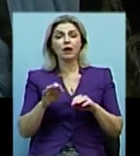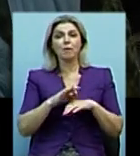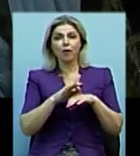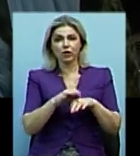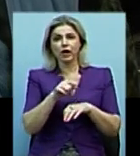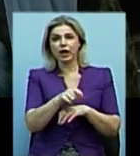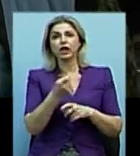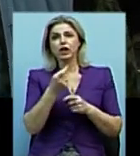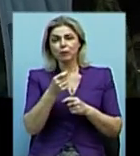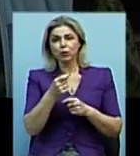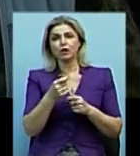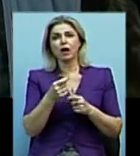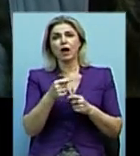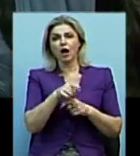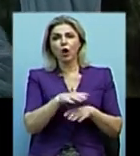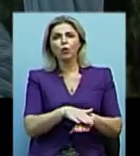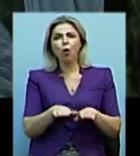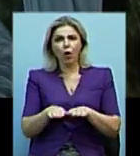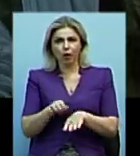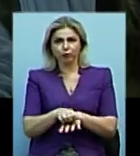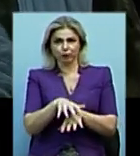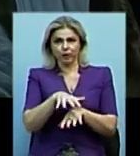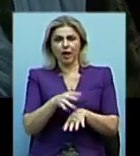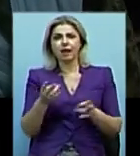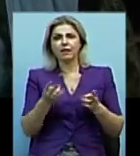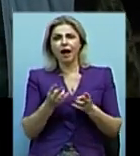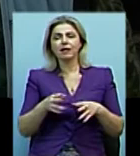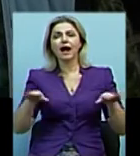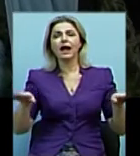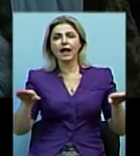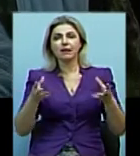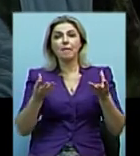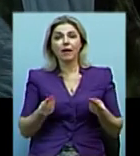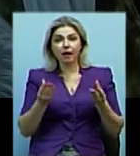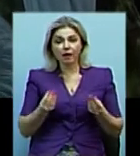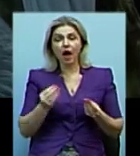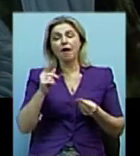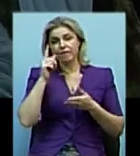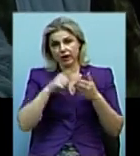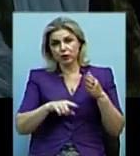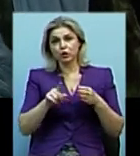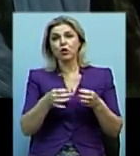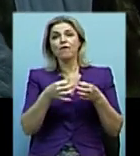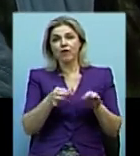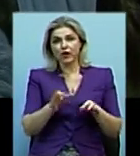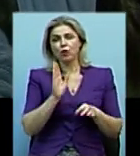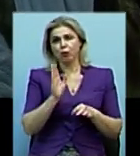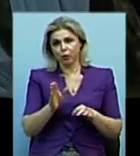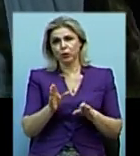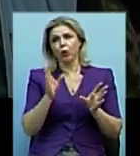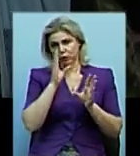сповили трошки. У них затекли ноги. Їм потрібно розім'яти крила. Ми сподіваємося, що випуск відбудеться